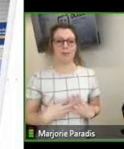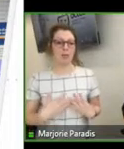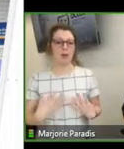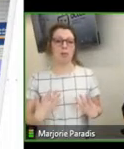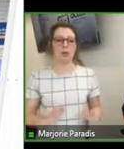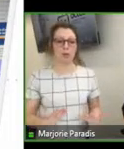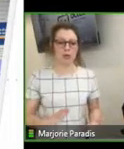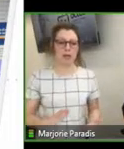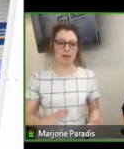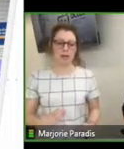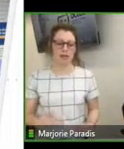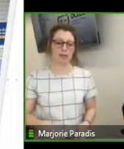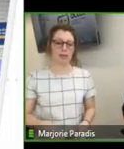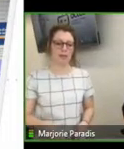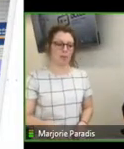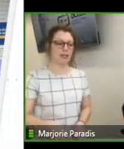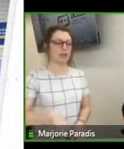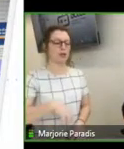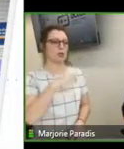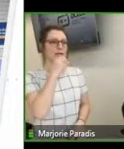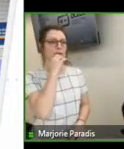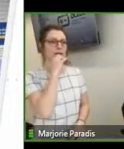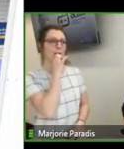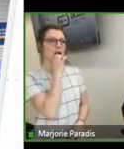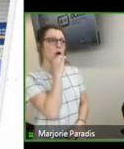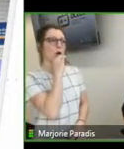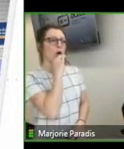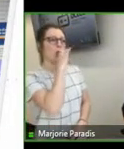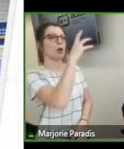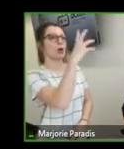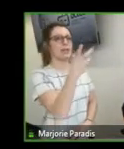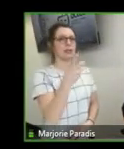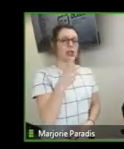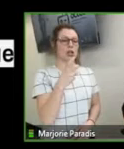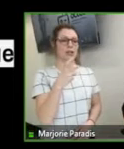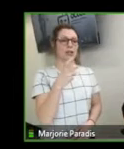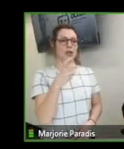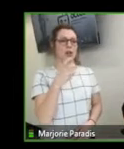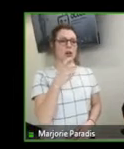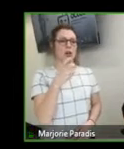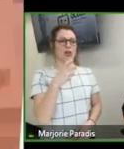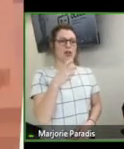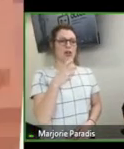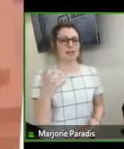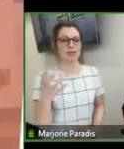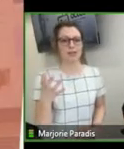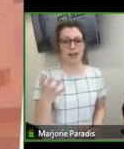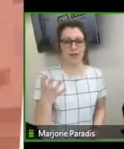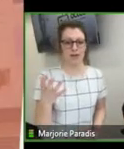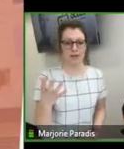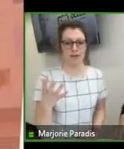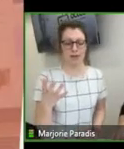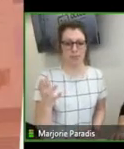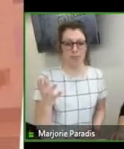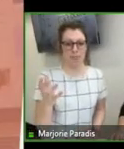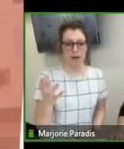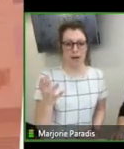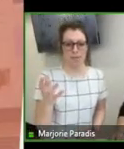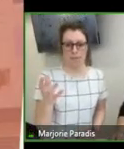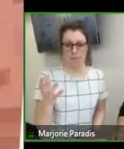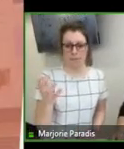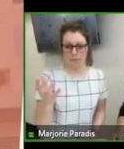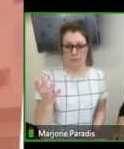c'est vraiment pas le fruit du hasard, ça va être vraiment quelque chose, ça va être vraiment un procédé qui a été décidé d'avance, en fait.